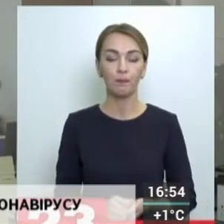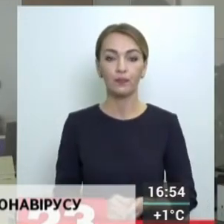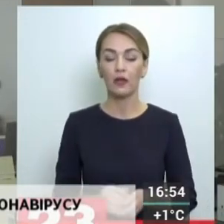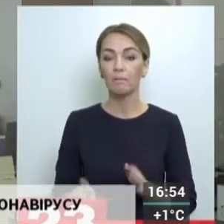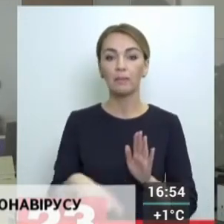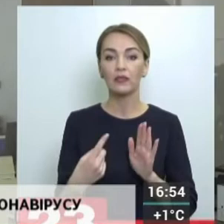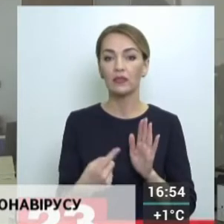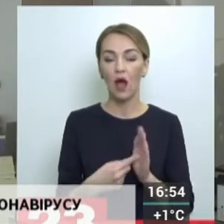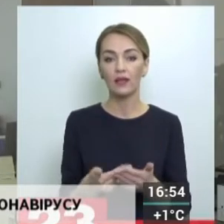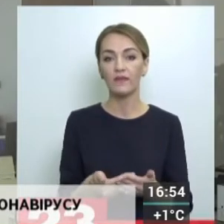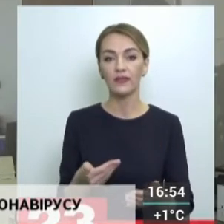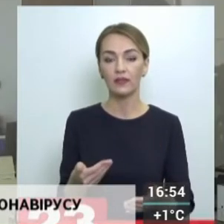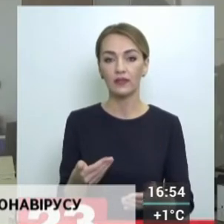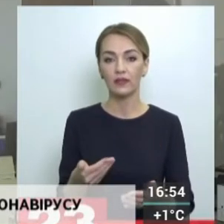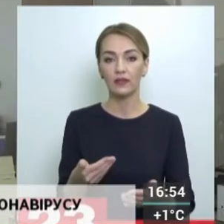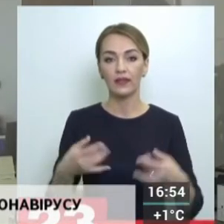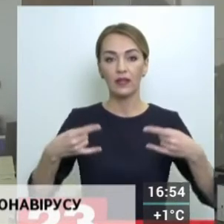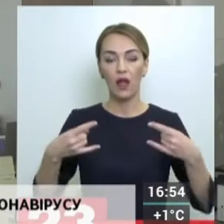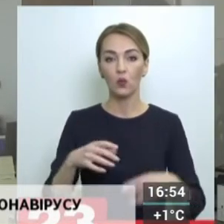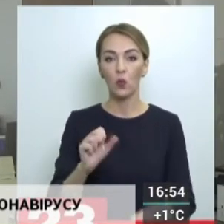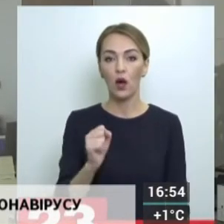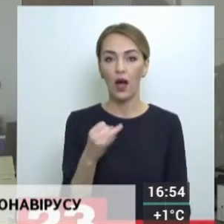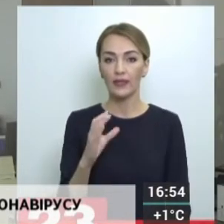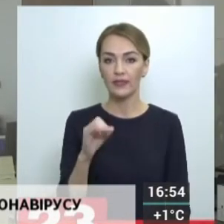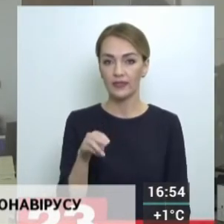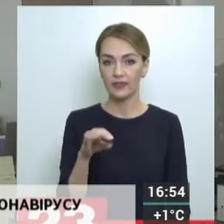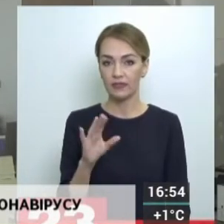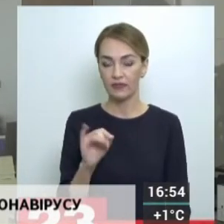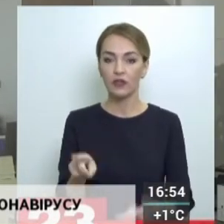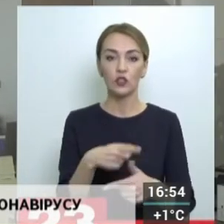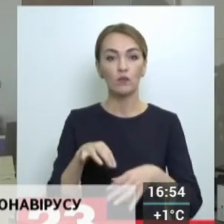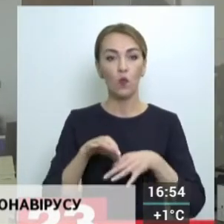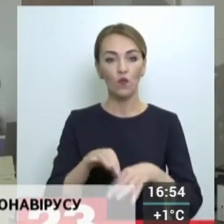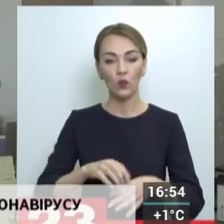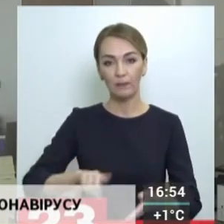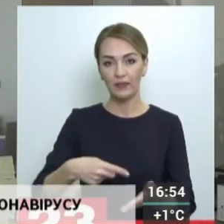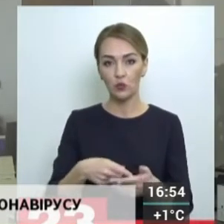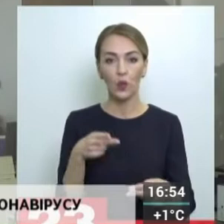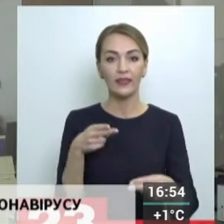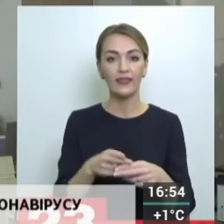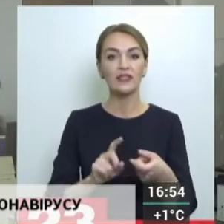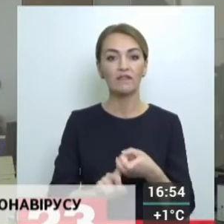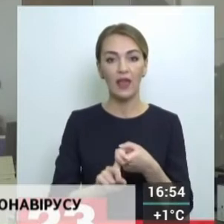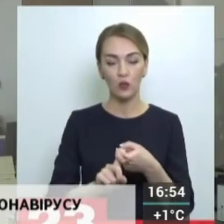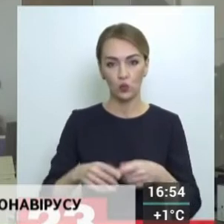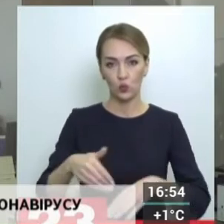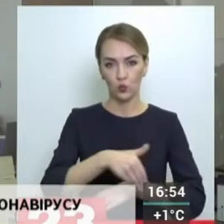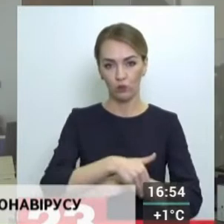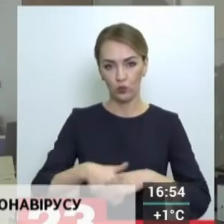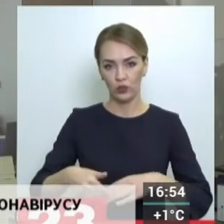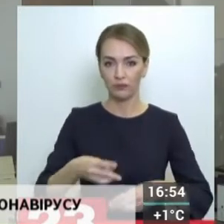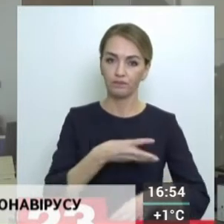Питання від телеканалу ICTV. Чи проводить місто дезінфекцію вулиць?